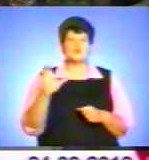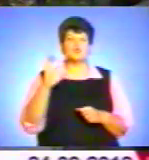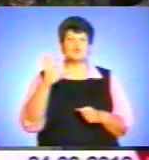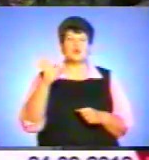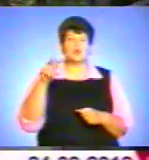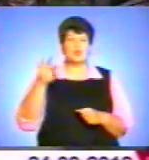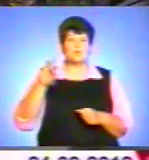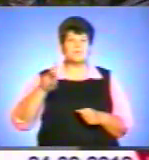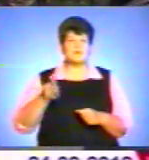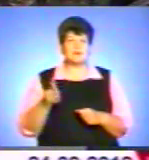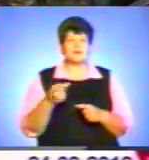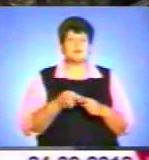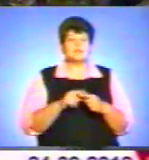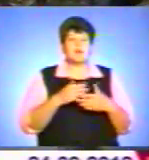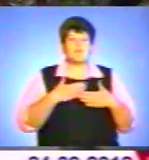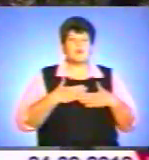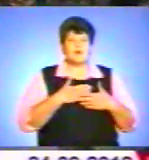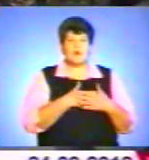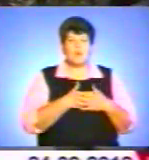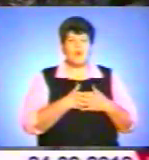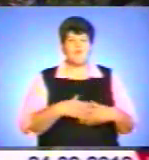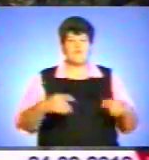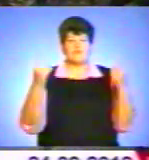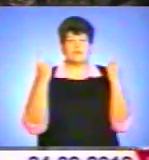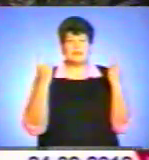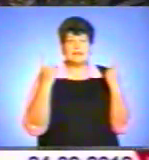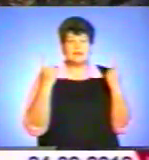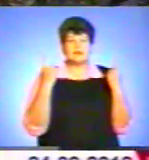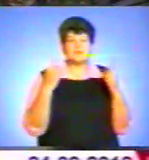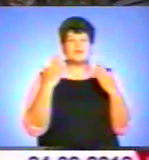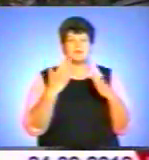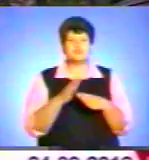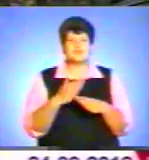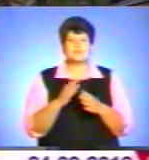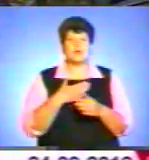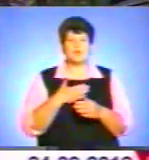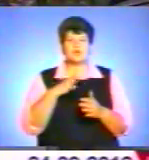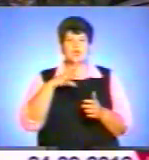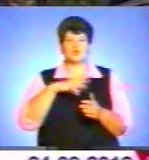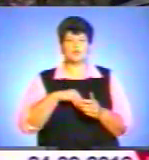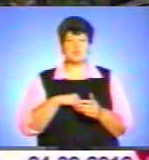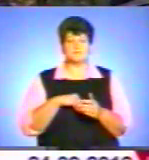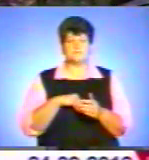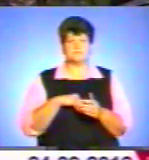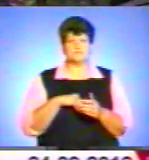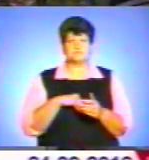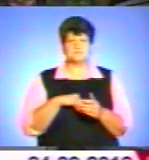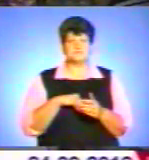це моя любов велика, навіть частка моєї душі – Соломія.